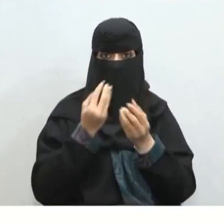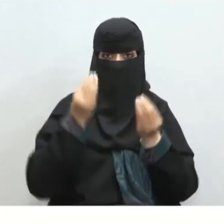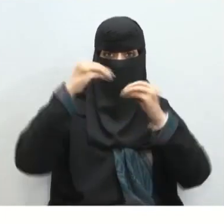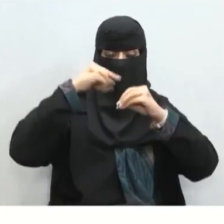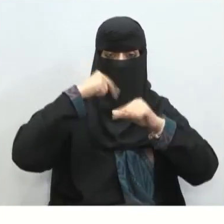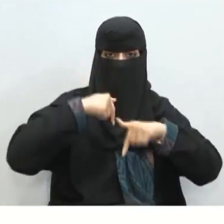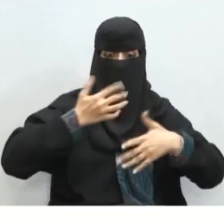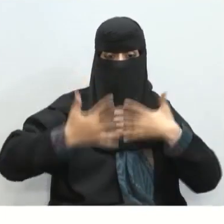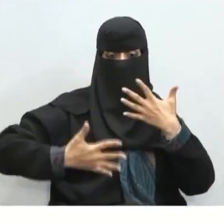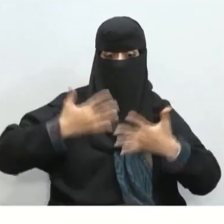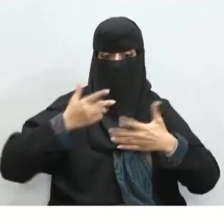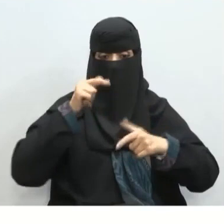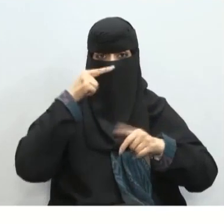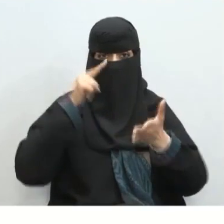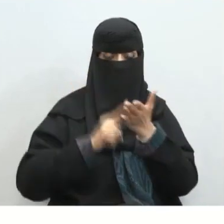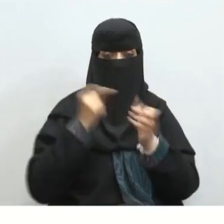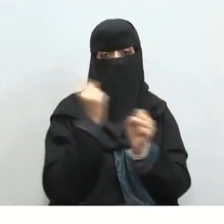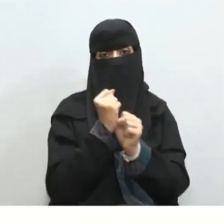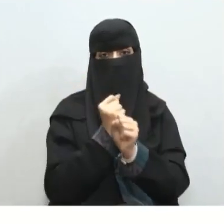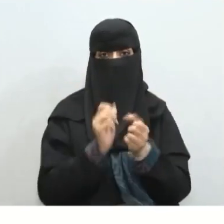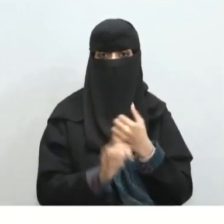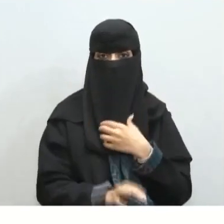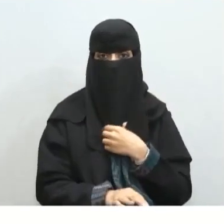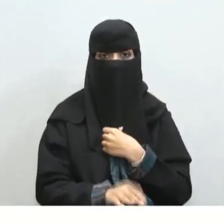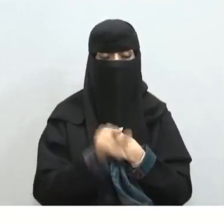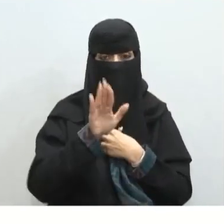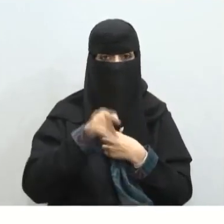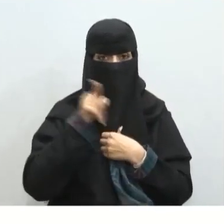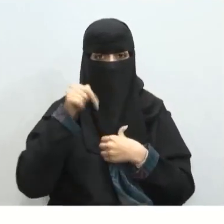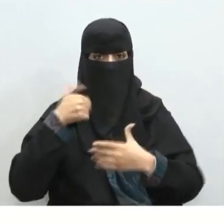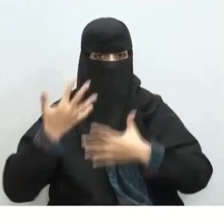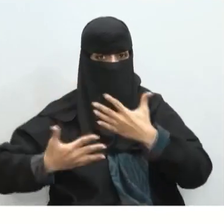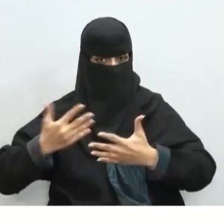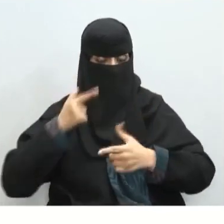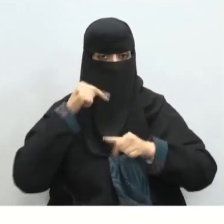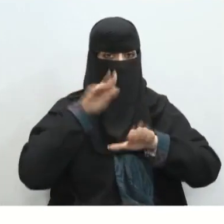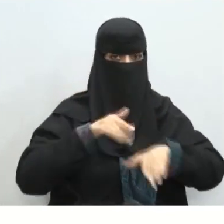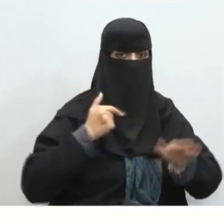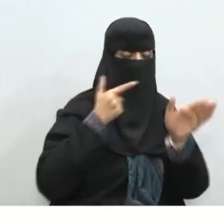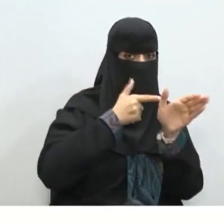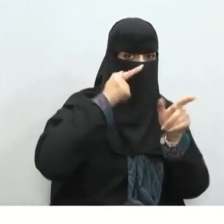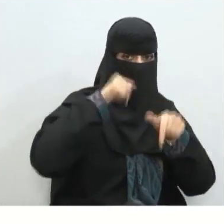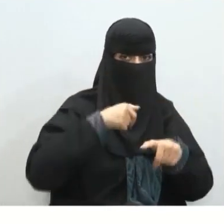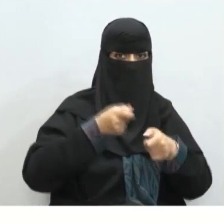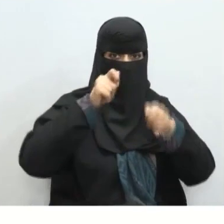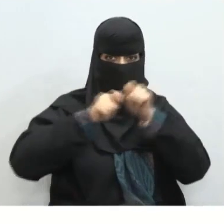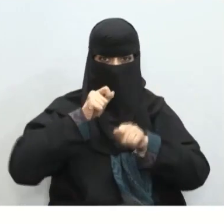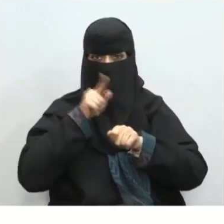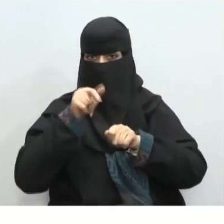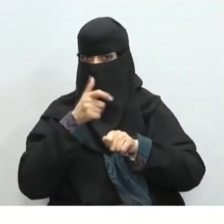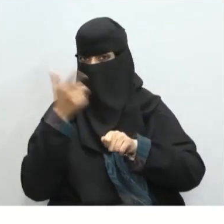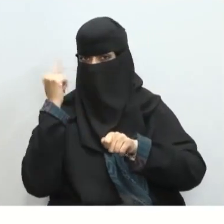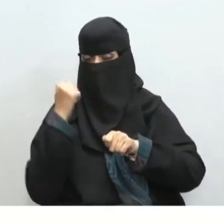الخلايا الحيه بالطاقه اللازمه لعملها اذا هو عباره عن طاقه عباره عن وقود جعل او